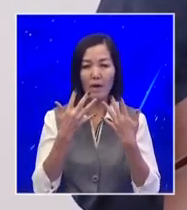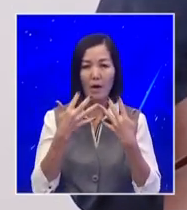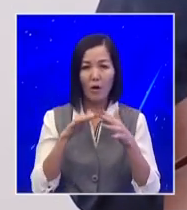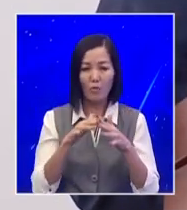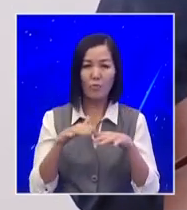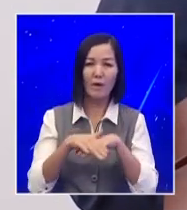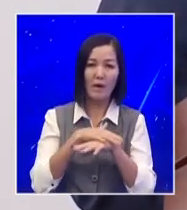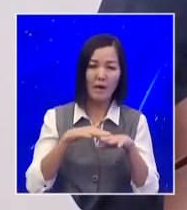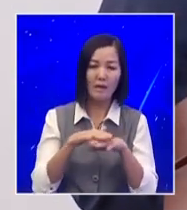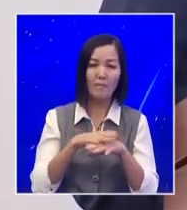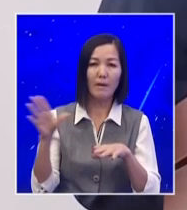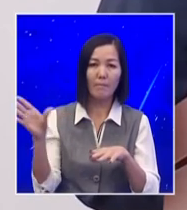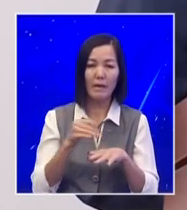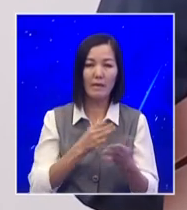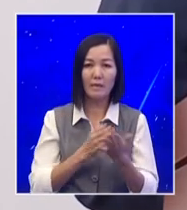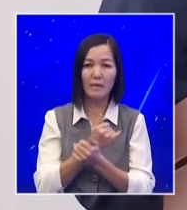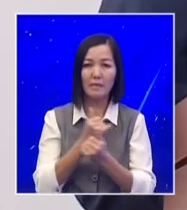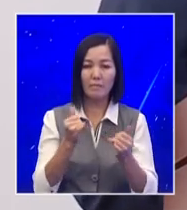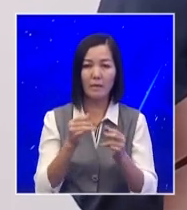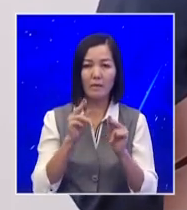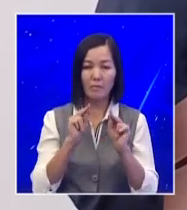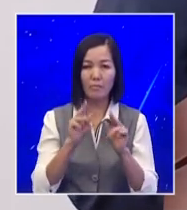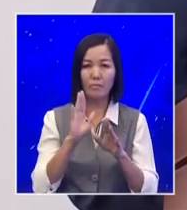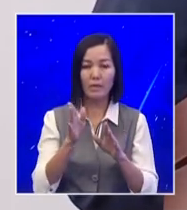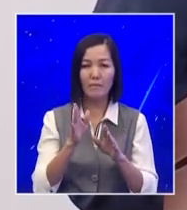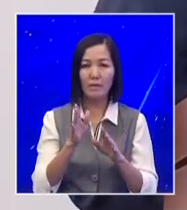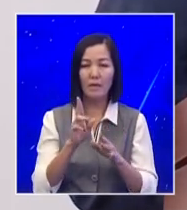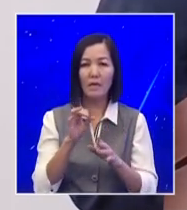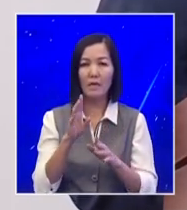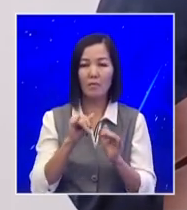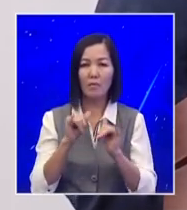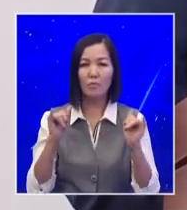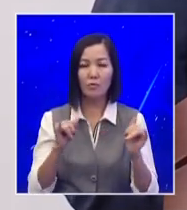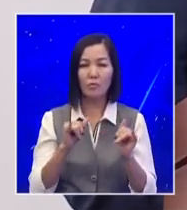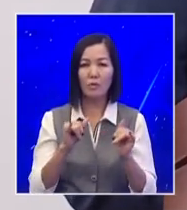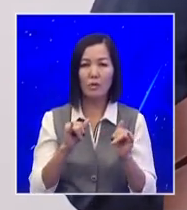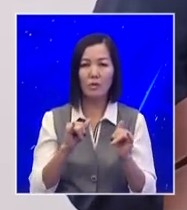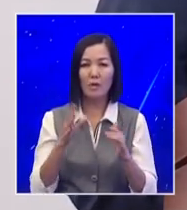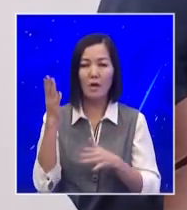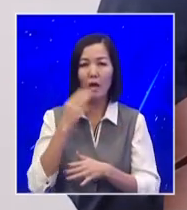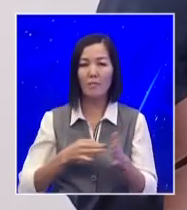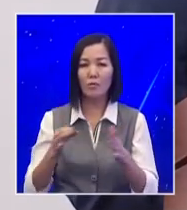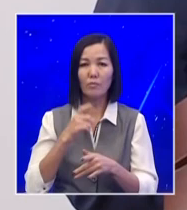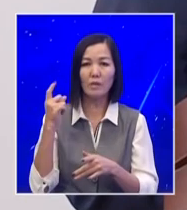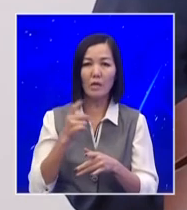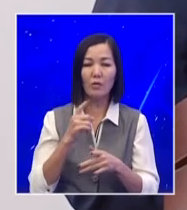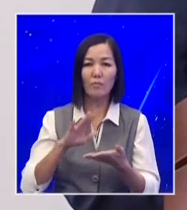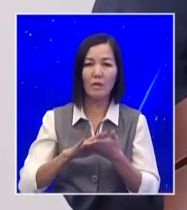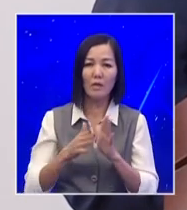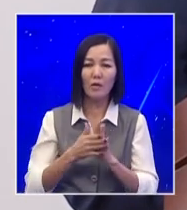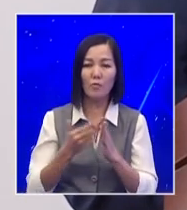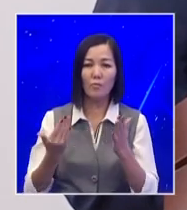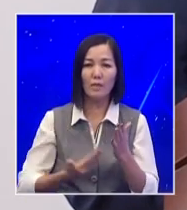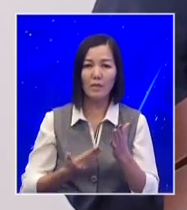тәжірибемді, күш жігерімді осы Кербұлақ ауданының өсіп өркендеуіне, Алматы облысының экономикалық